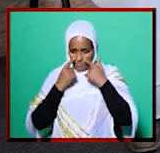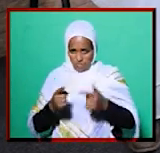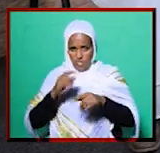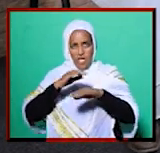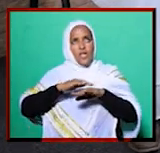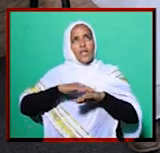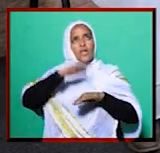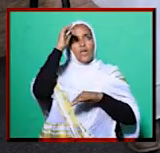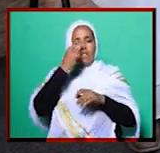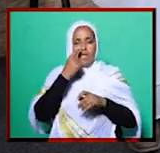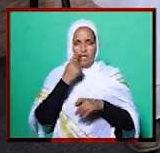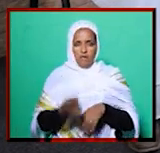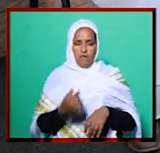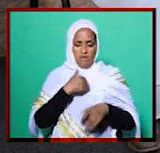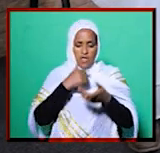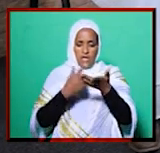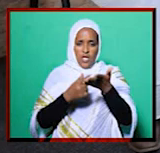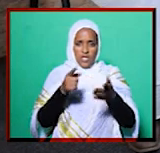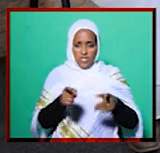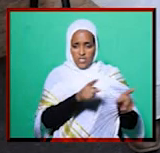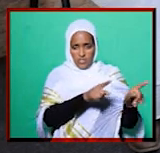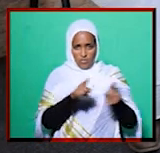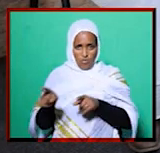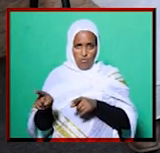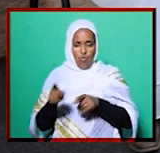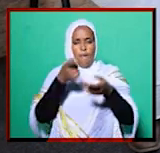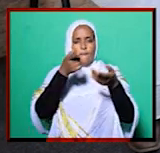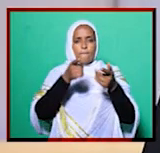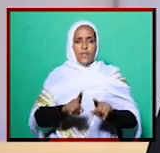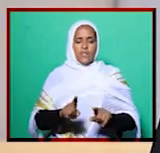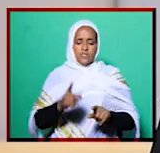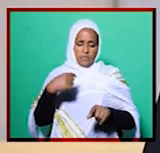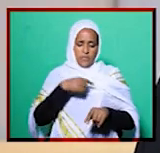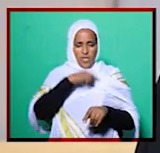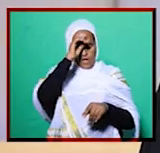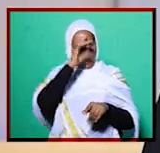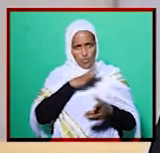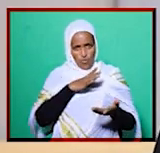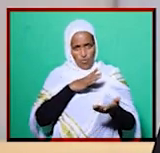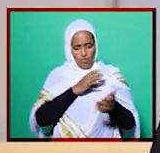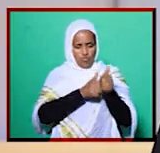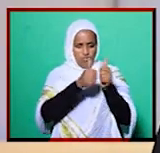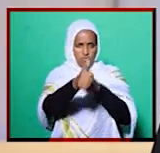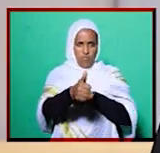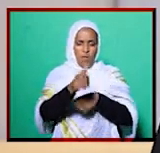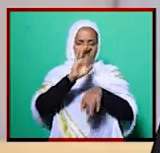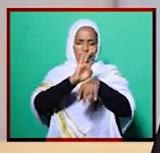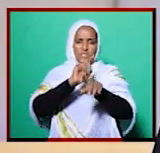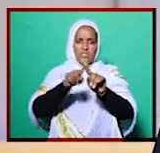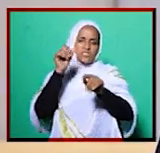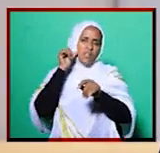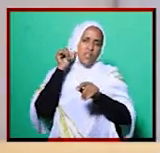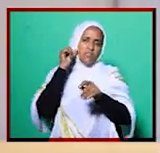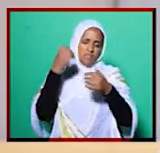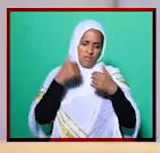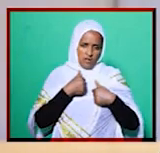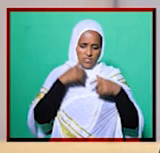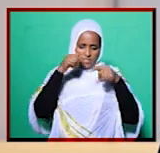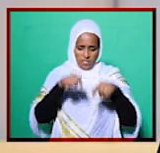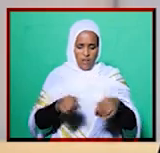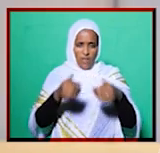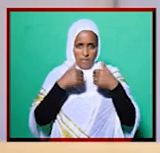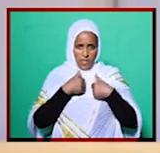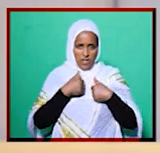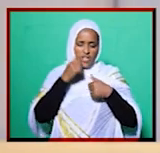ከታችም ይታያሉ፣ ከላይም ይታያሉ። እነዚህ ደግሞ መቼም ምናል እኛ ሰውንን እናልፋለን። ቤተ ክርስቲያኒቷ ጋር